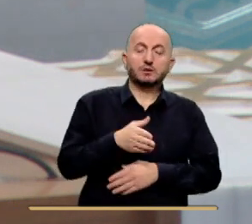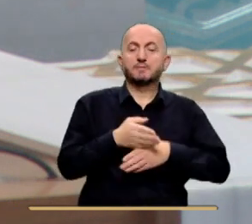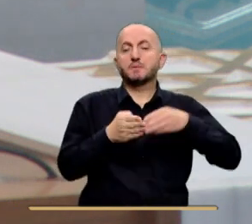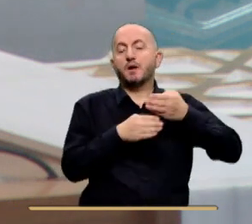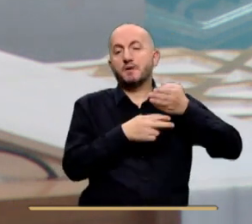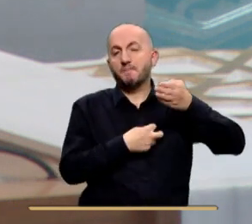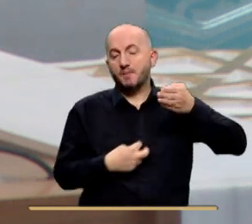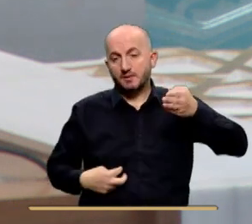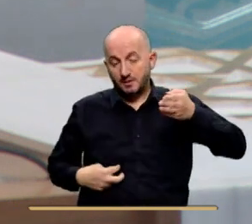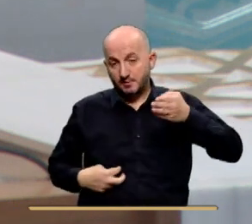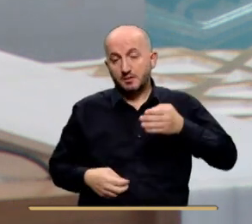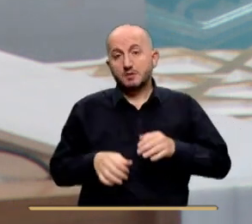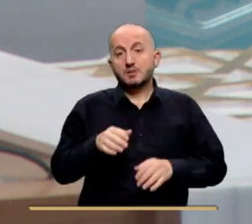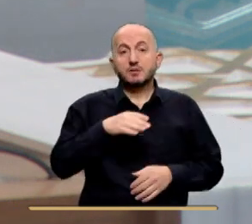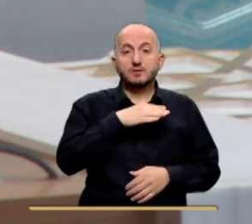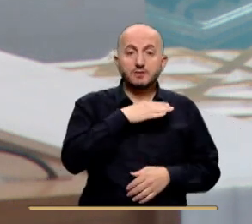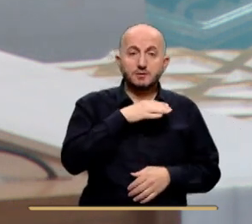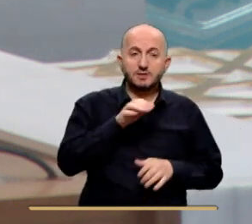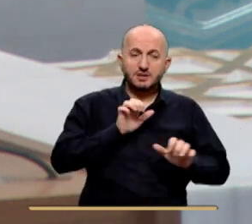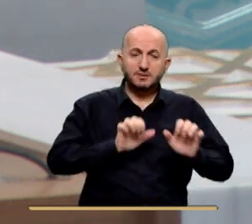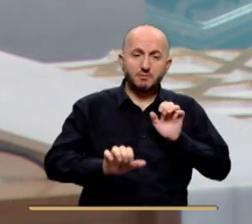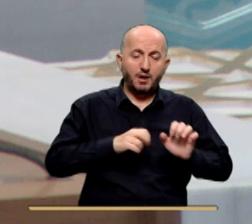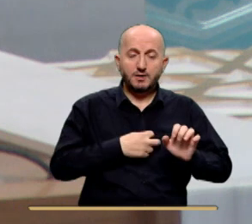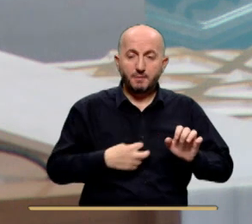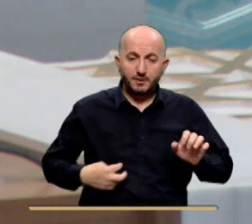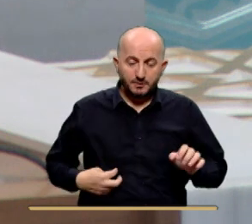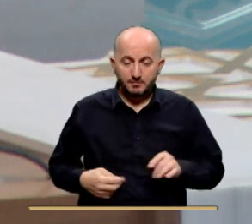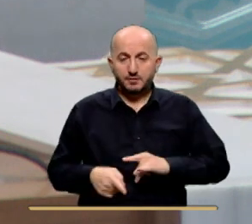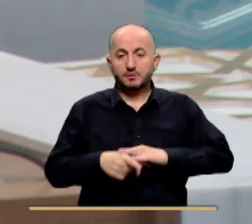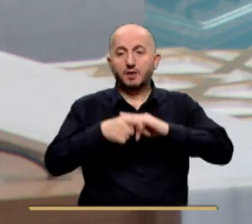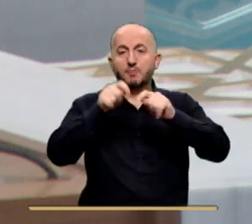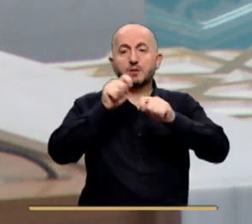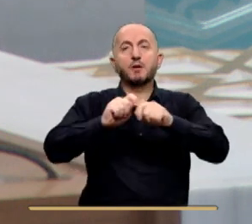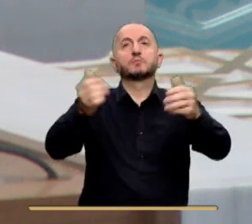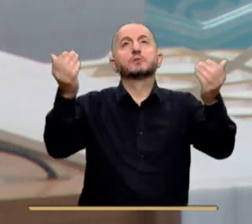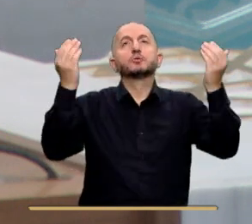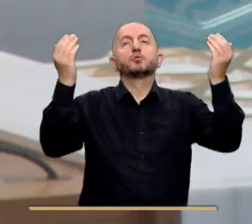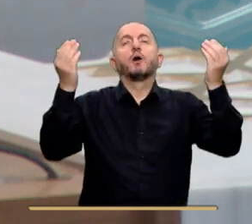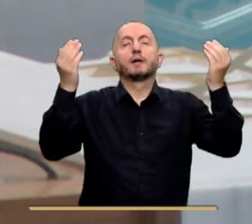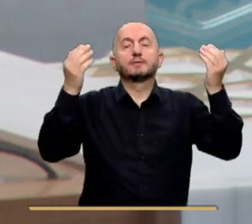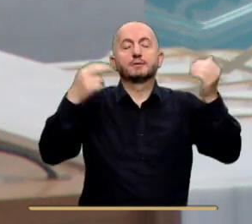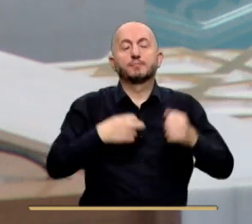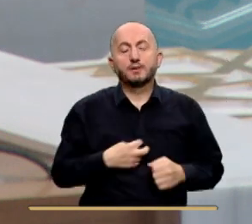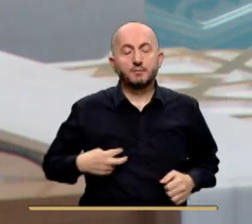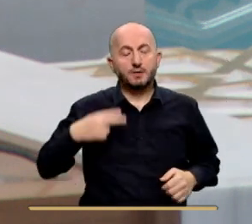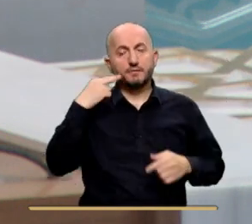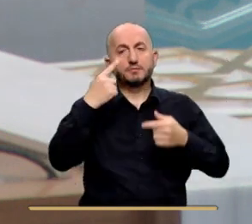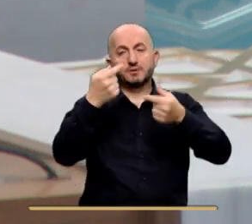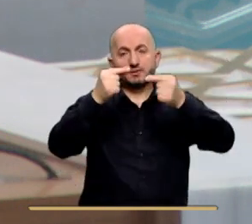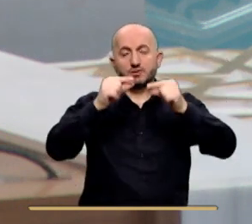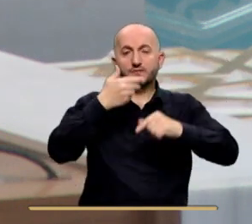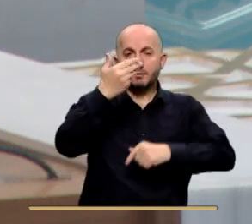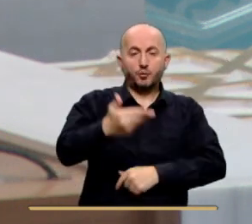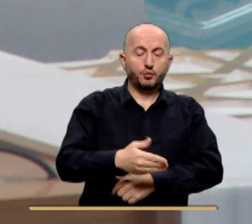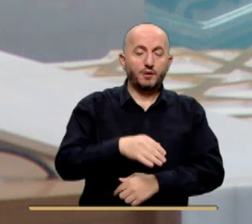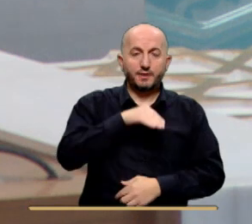İbrahim ve Hazreti İsmail aleyhisselamların Kabe'de yaptığı duadır. Hani Efendimiz bir hadis-i şerifinde öyle buyuruyor